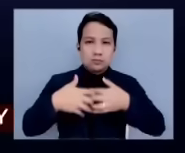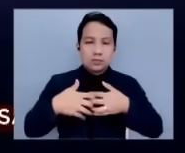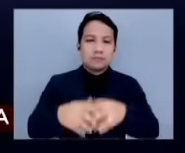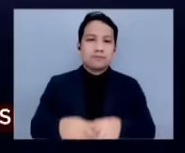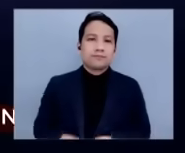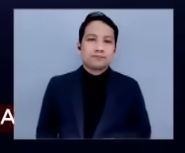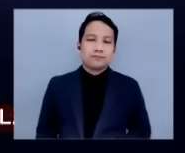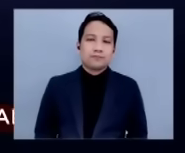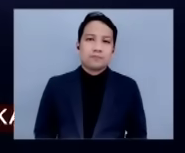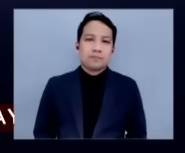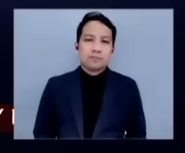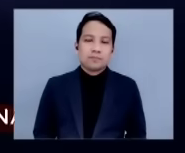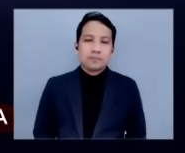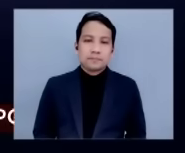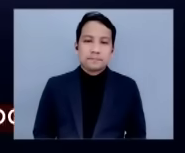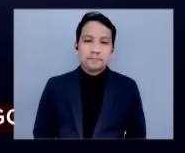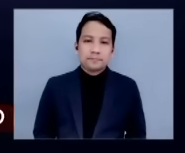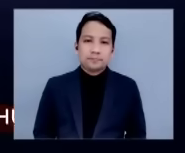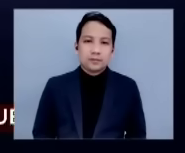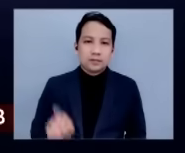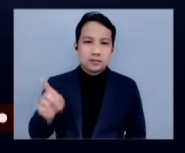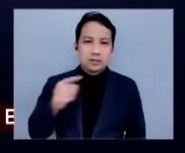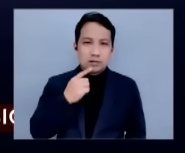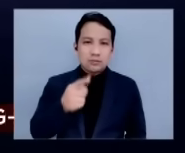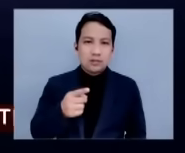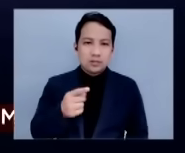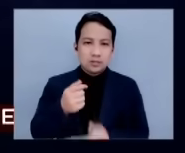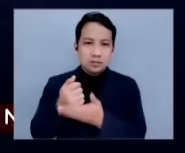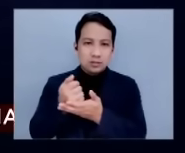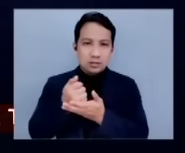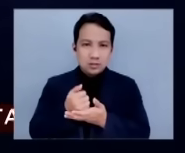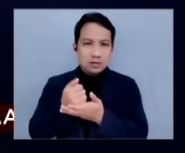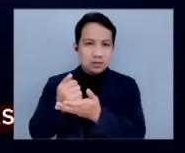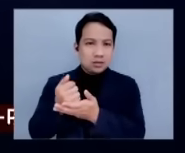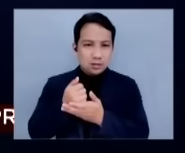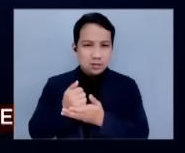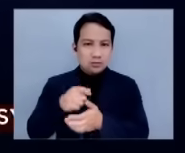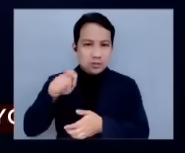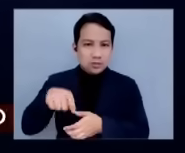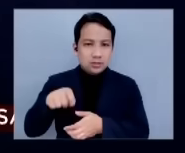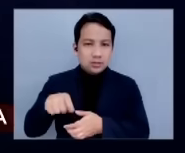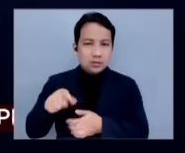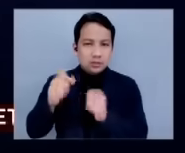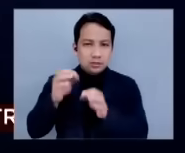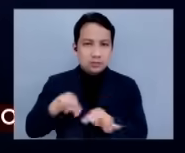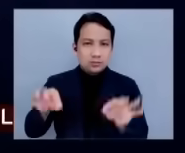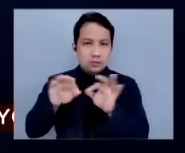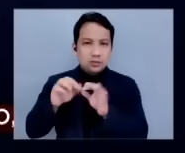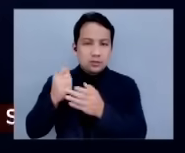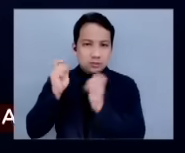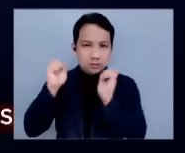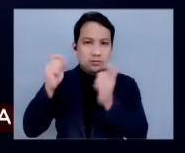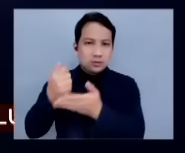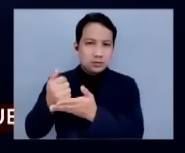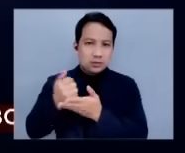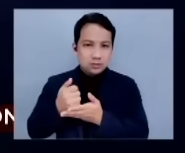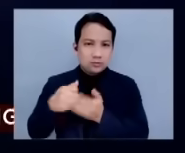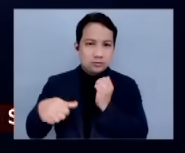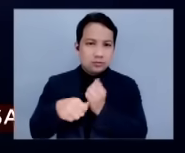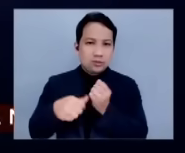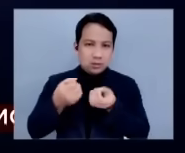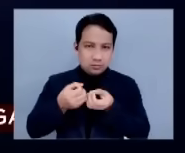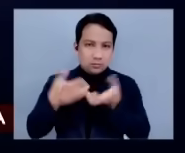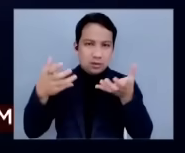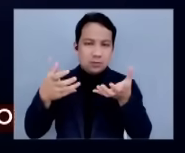Maybe. This is motor vessel tutor. We need immediate assistance. We are hit by a bomb and our